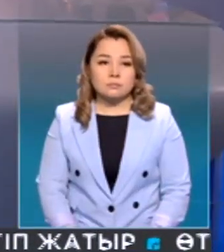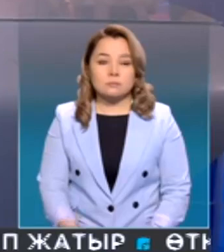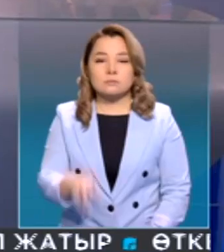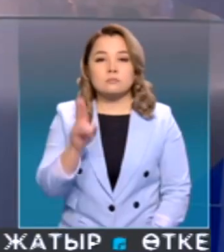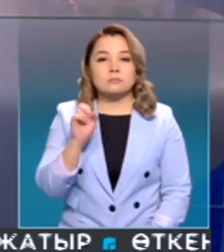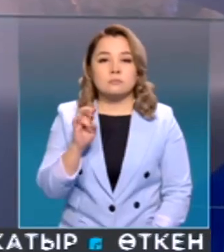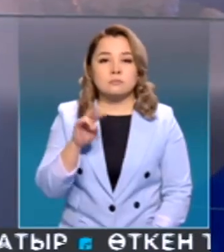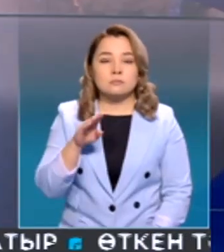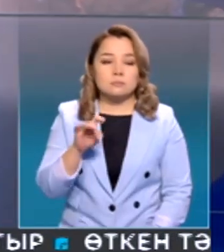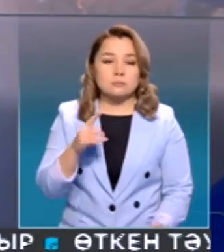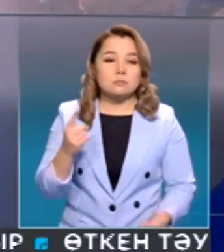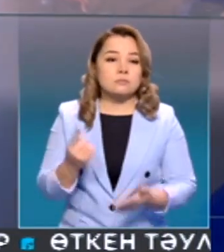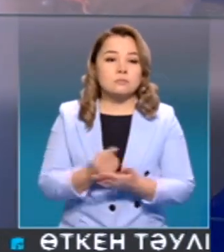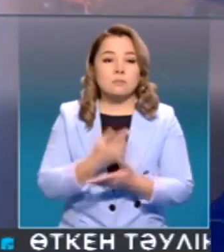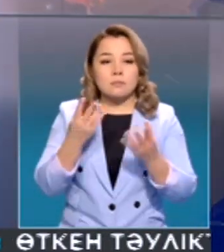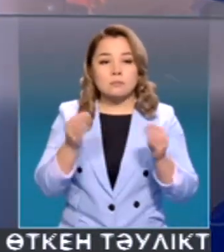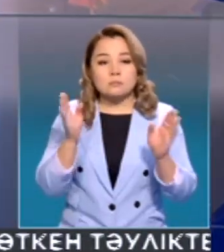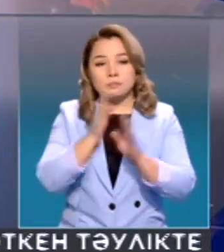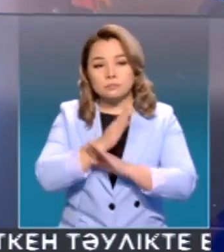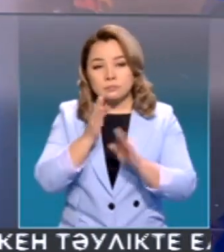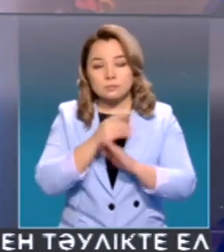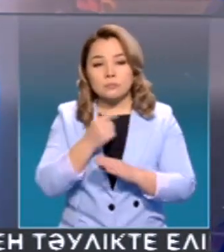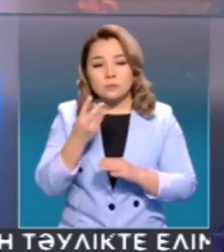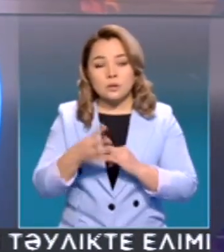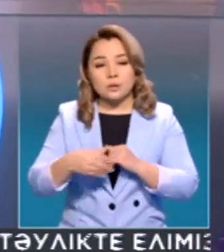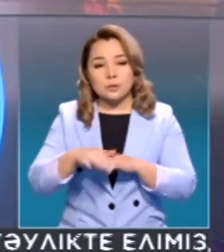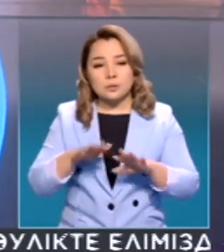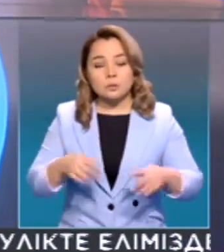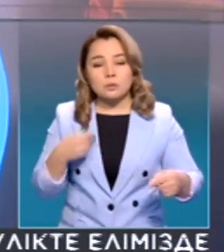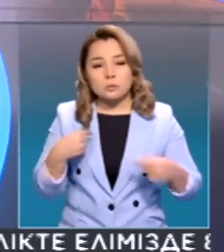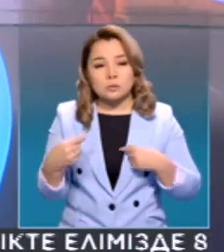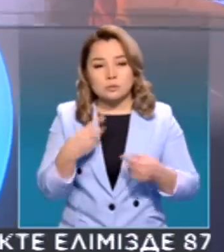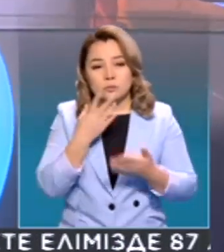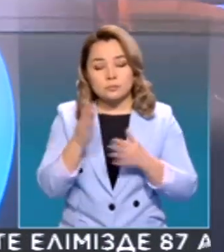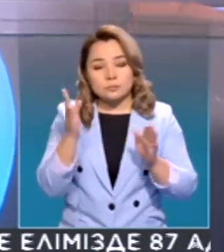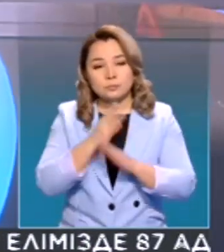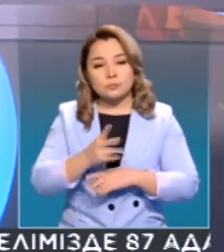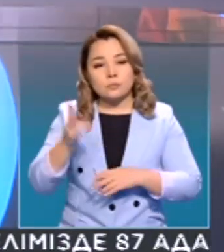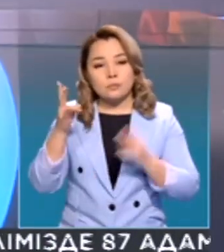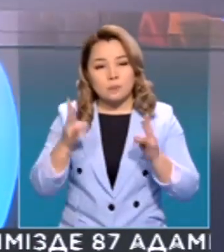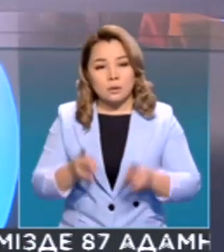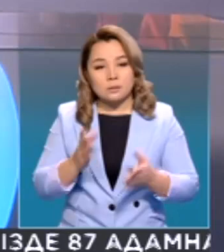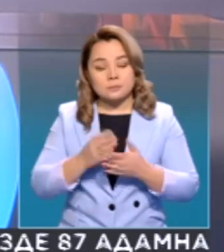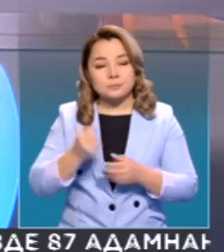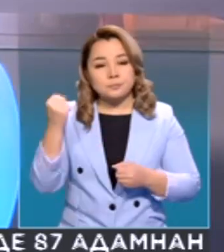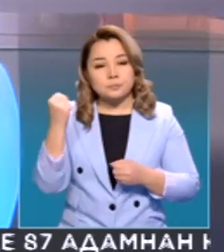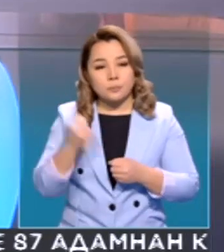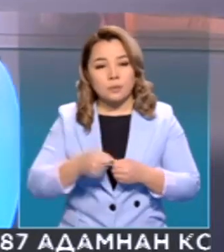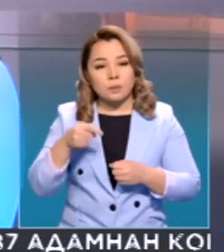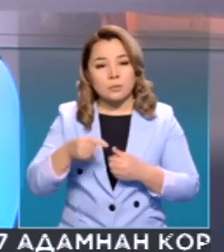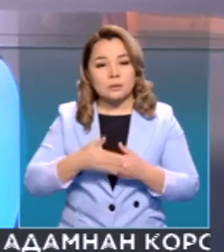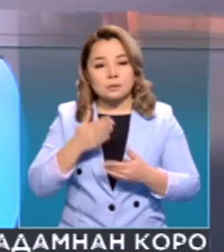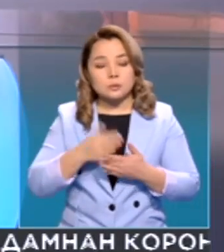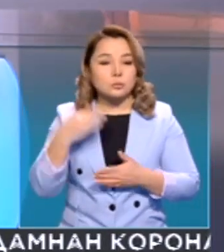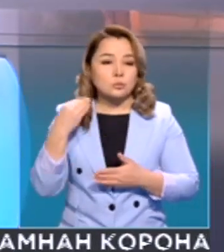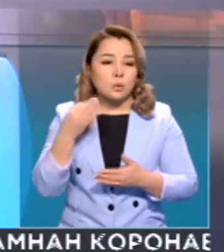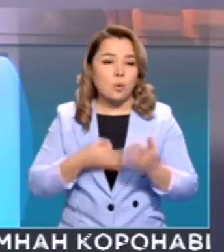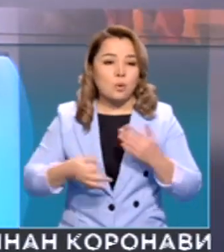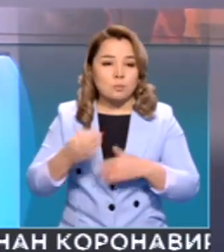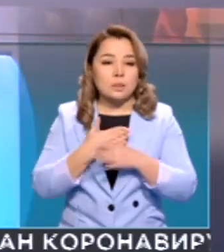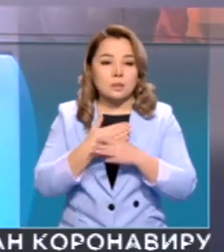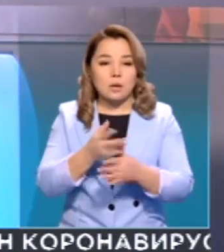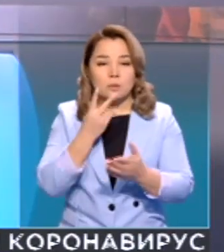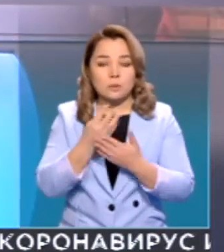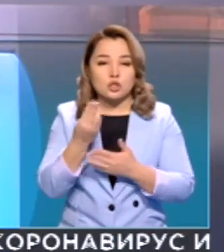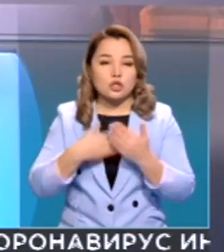Қаңтардың алғашқы күндеріндегі қолайсыз ауа райы бірнеше өңір тұрғындарын әбігерге салды. Түркістан облысында жолда қалған 1000-нан астам адамға көмек